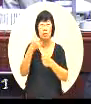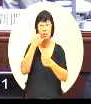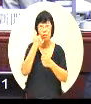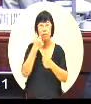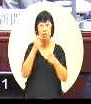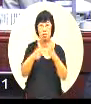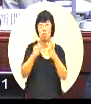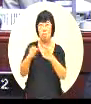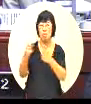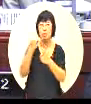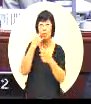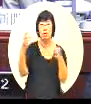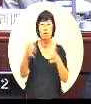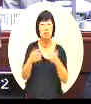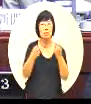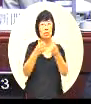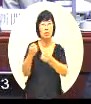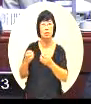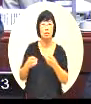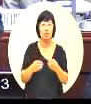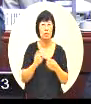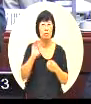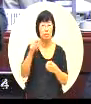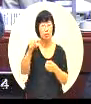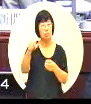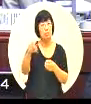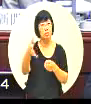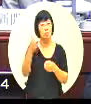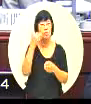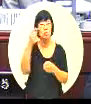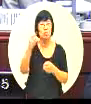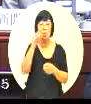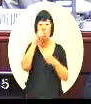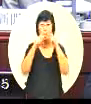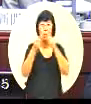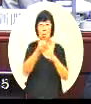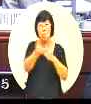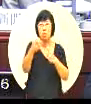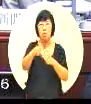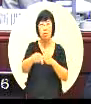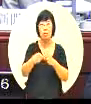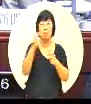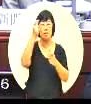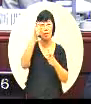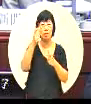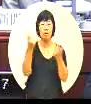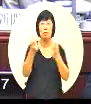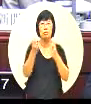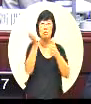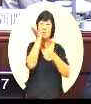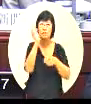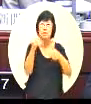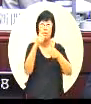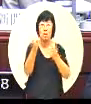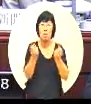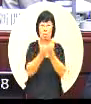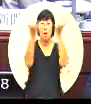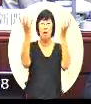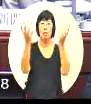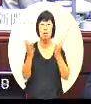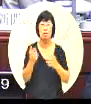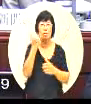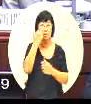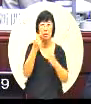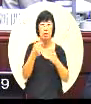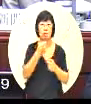讨论，但是你也阁继续污染高雄，啊，多好高雄，像我们石化爆炸，我想没有一个人承担